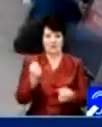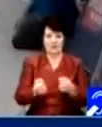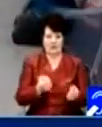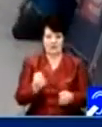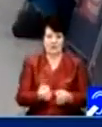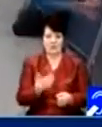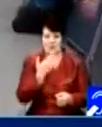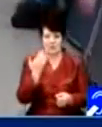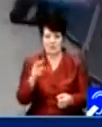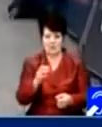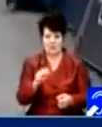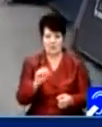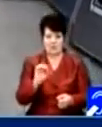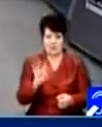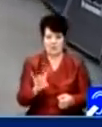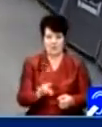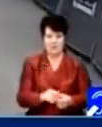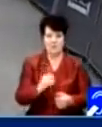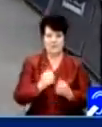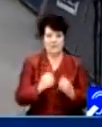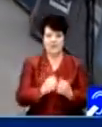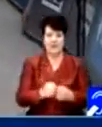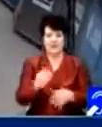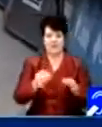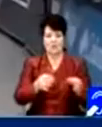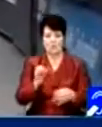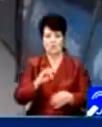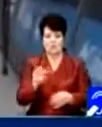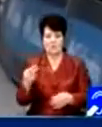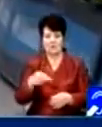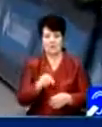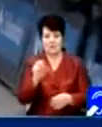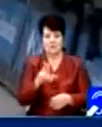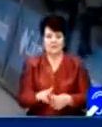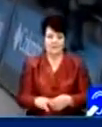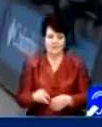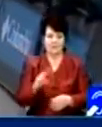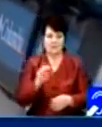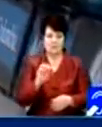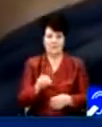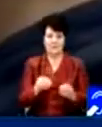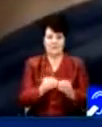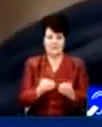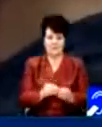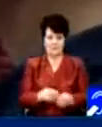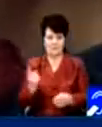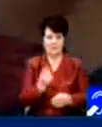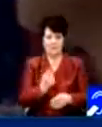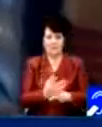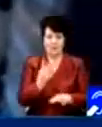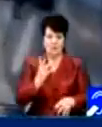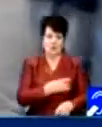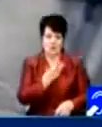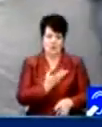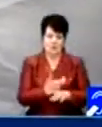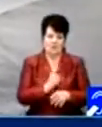care strânge spuma alergării montane în fiecare toamnă. Din 2013 visează la un top 10 la UTMB. Înseamnă în primul rând o dorință foarte